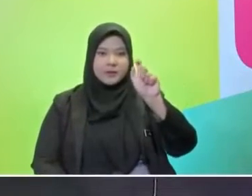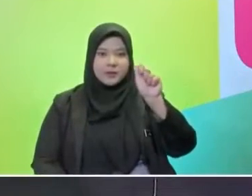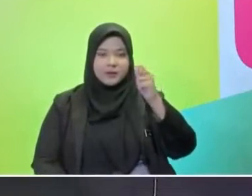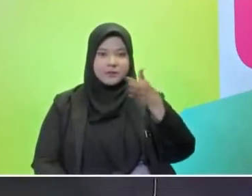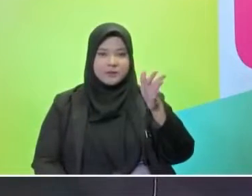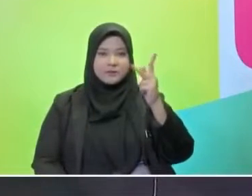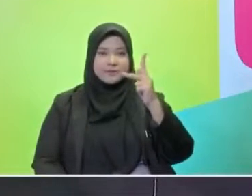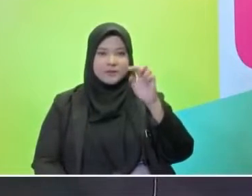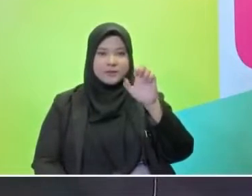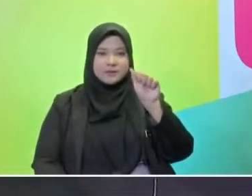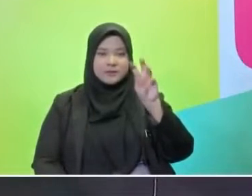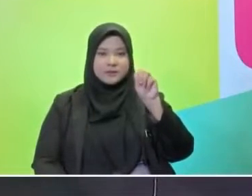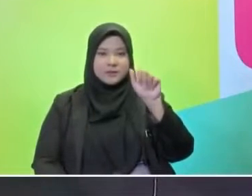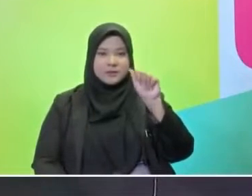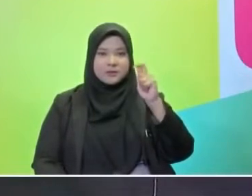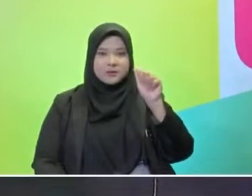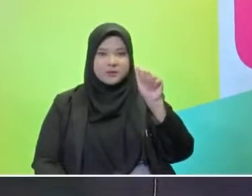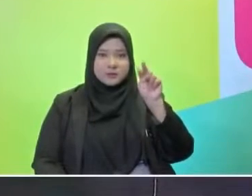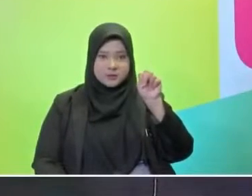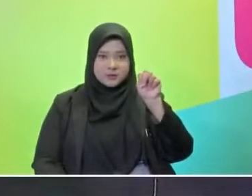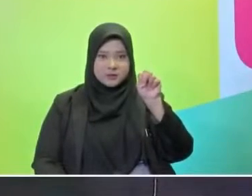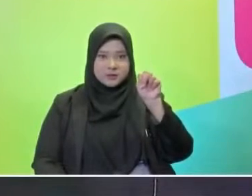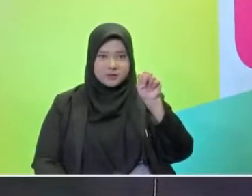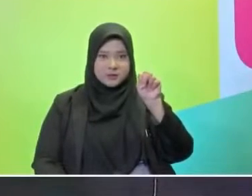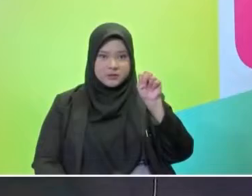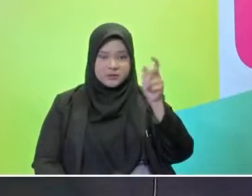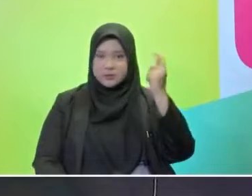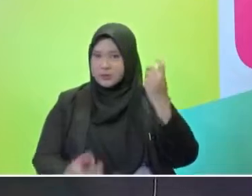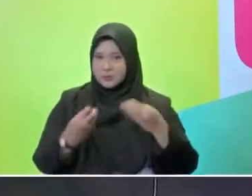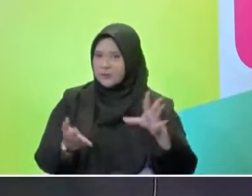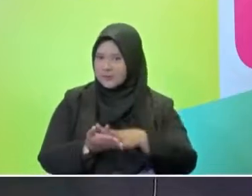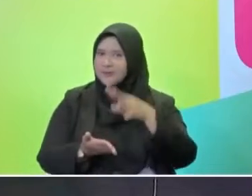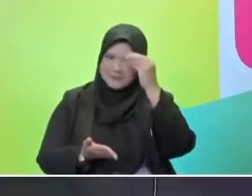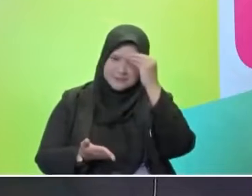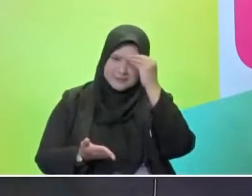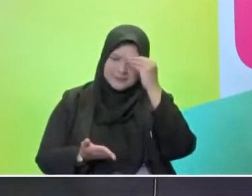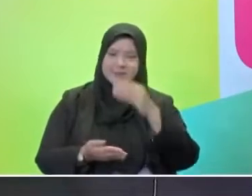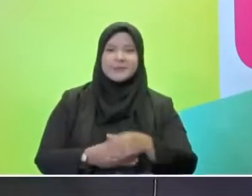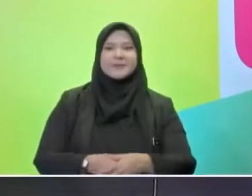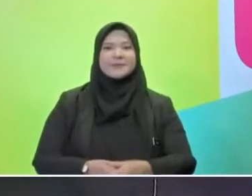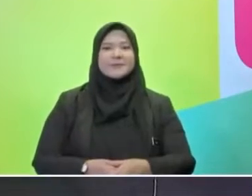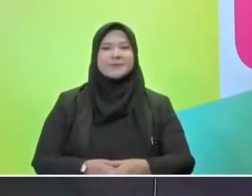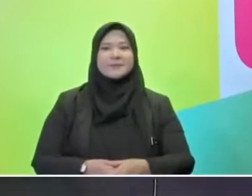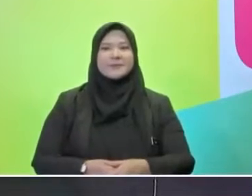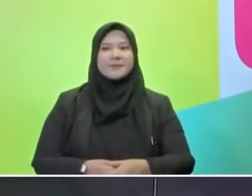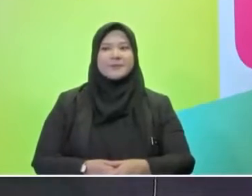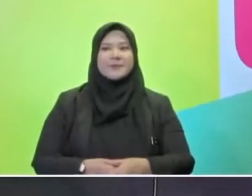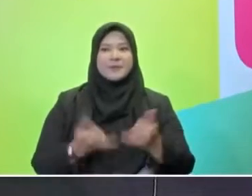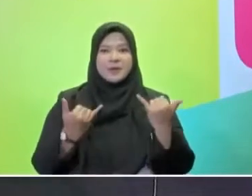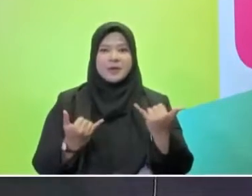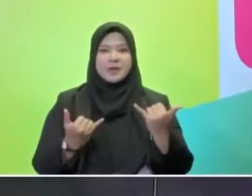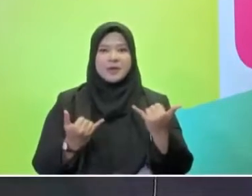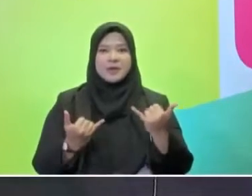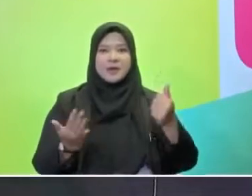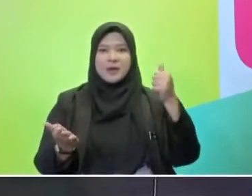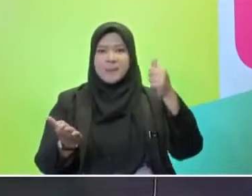perkataan Pesta Keamatan. Pesta Keamatan yang ini, cikgu. Okey, tampal. Baik, tampalkan. Kita tampalkan di atas ni boleh,